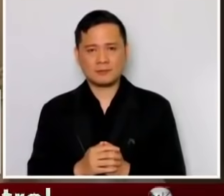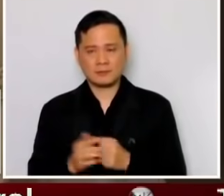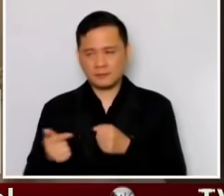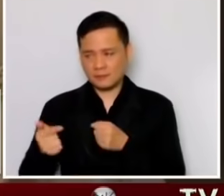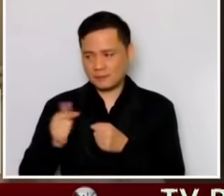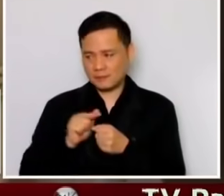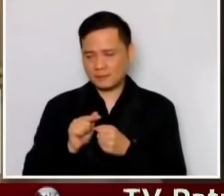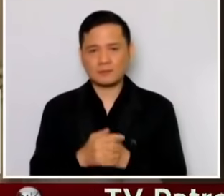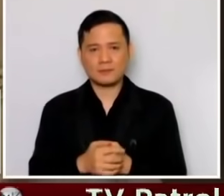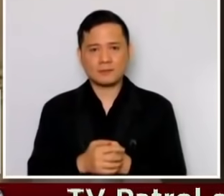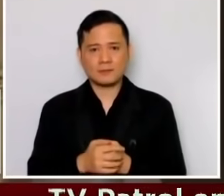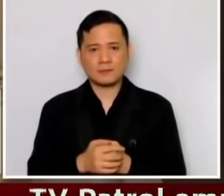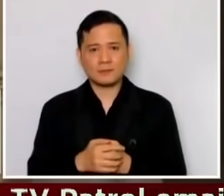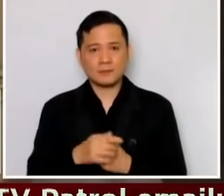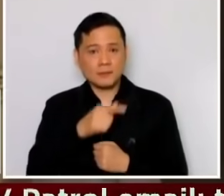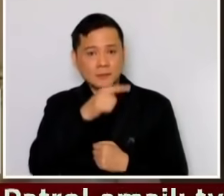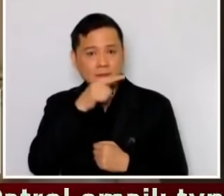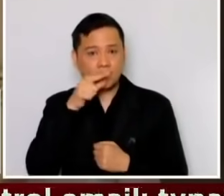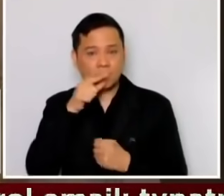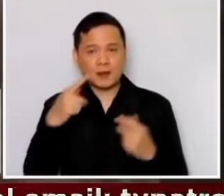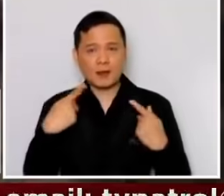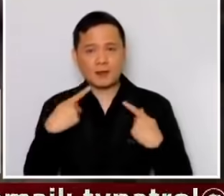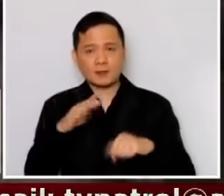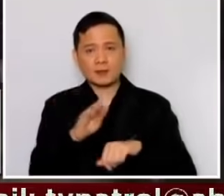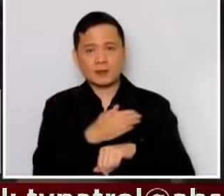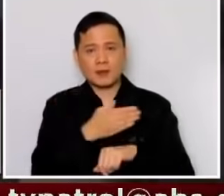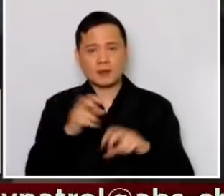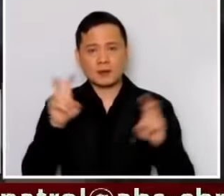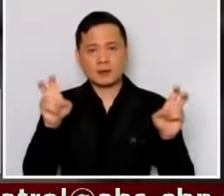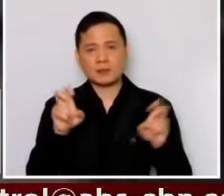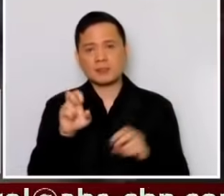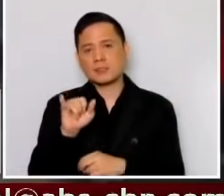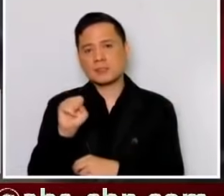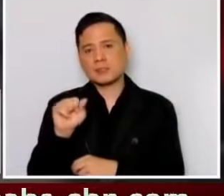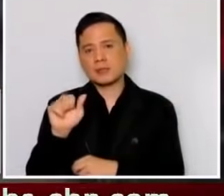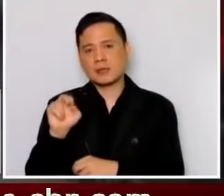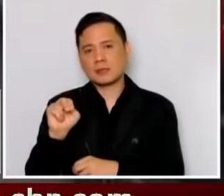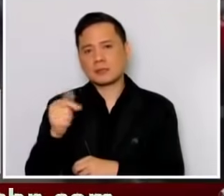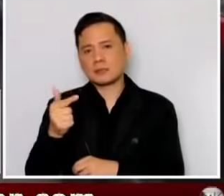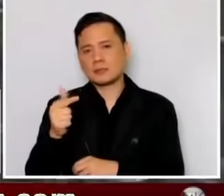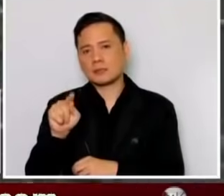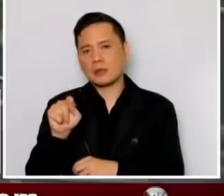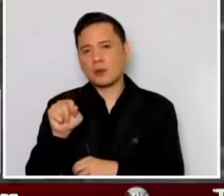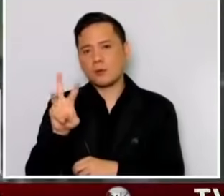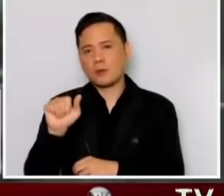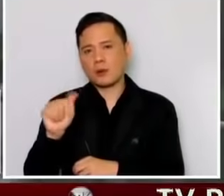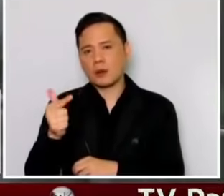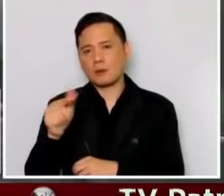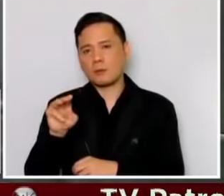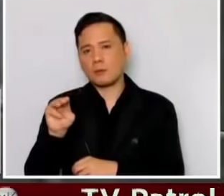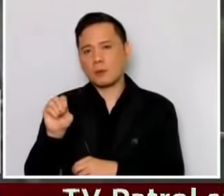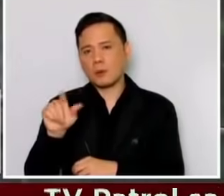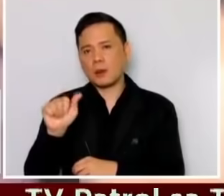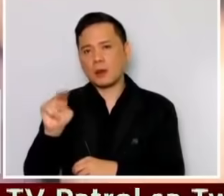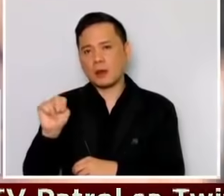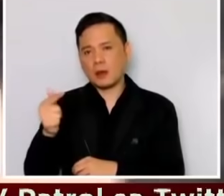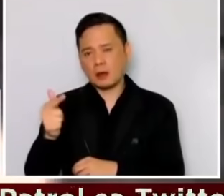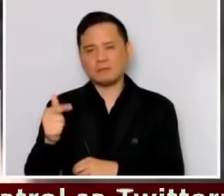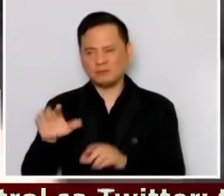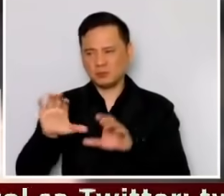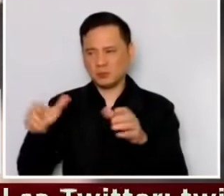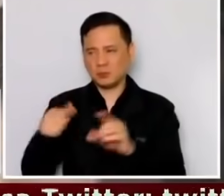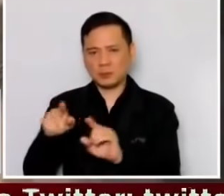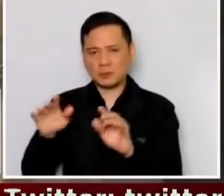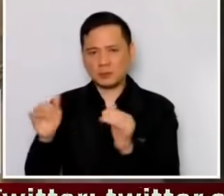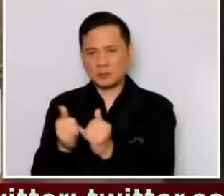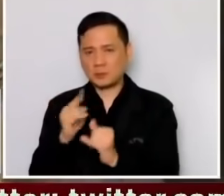Inalayan din si VP Lenny ng kantang Sang Tawag Mo Lang ng grupong The Company na nagsabing handa rin silang mag-volunteer sa